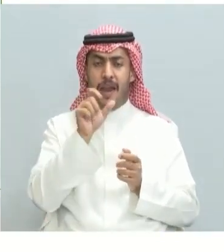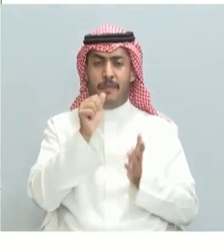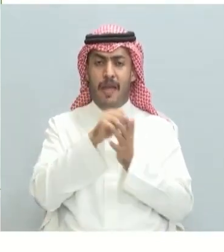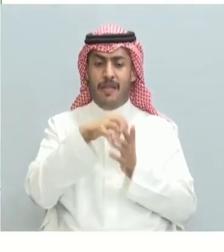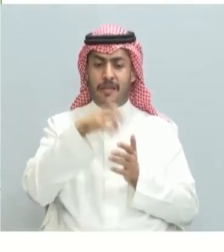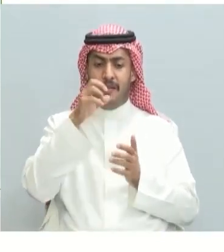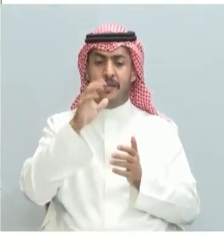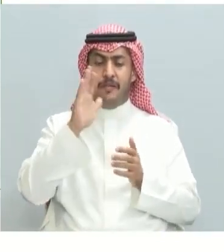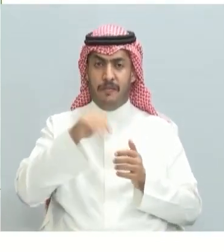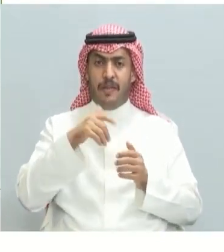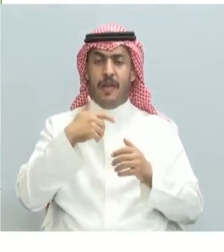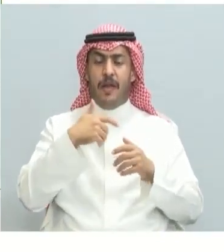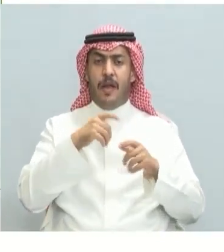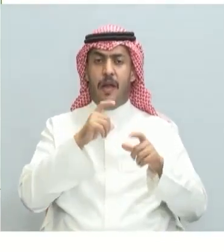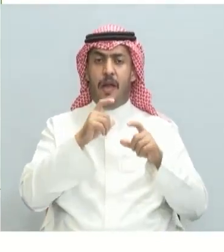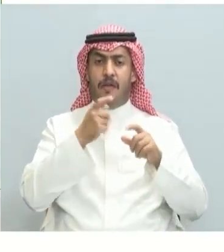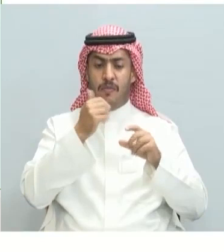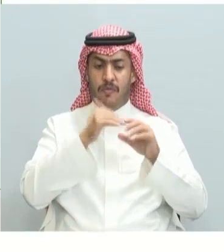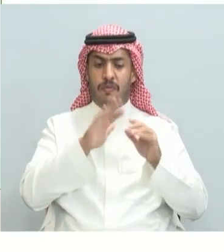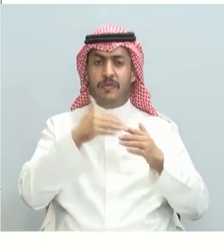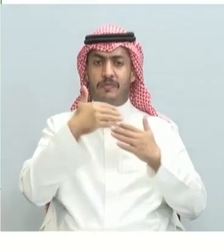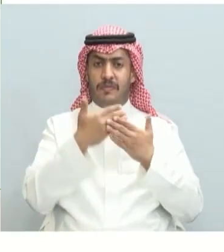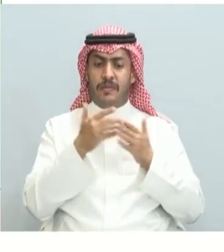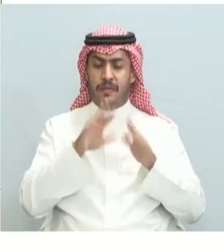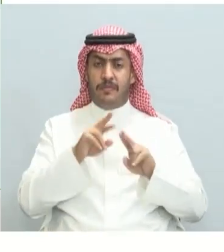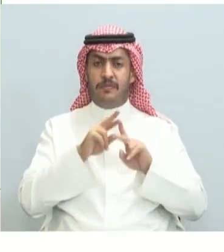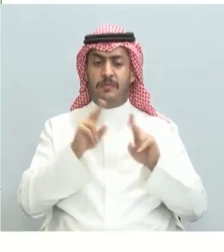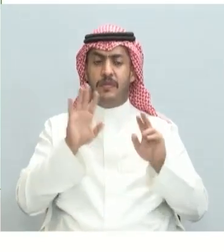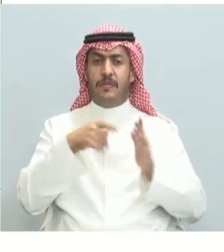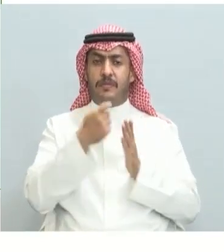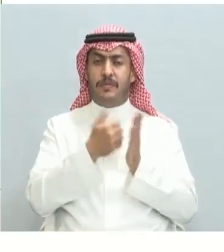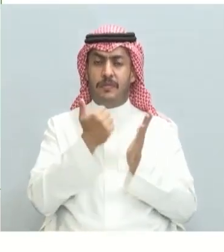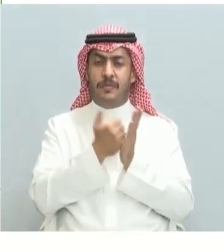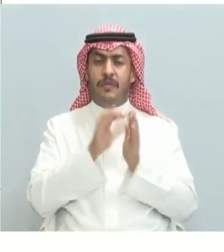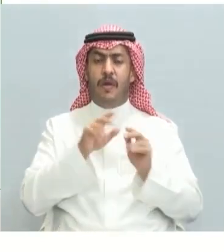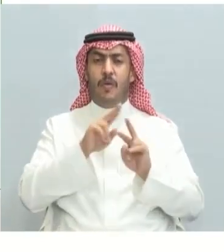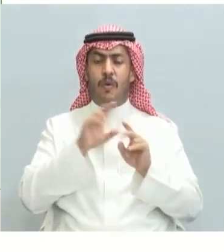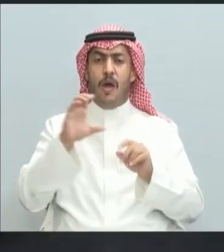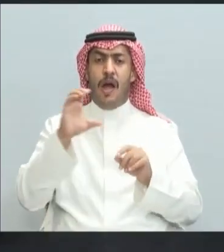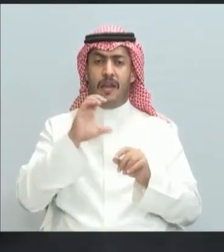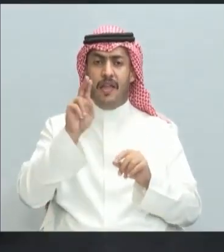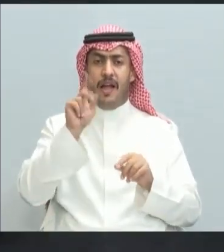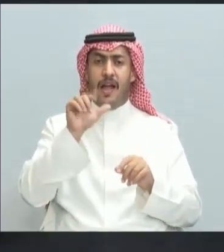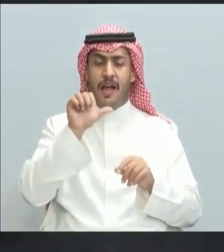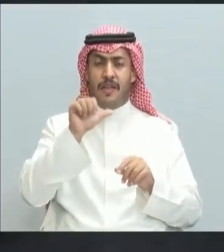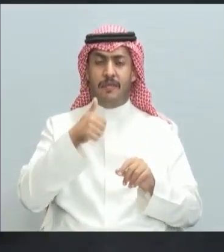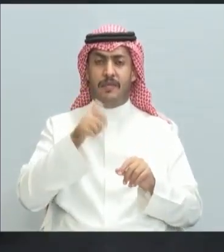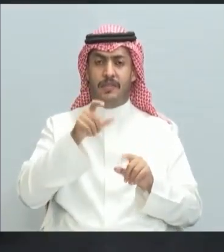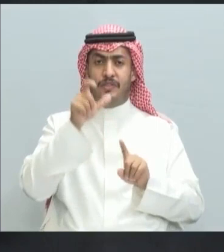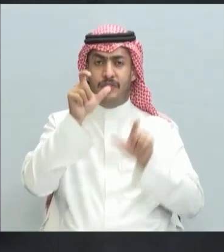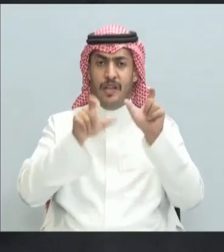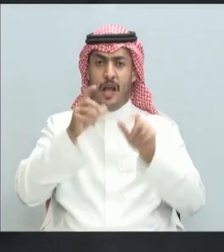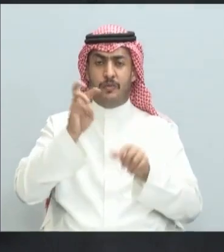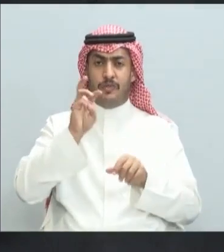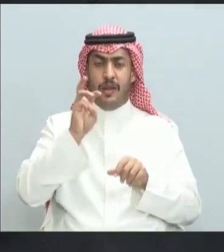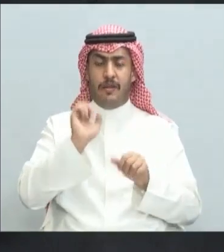لدي ائتمان تجاري لدي سندات ولدي ايضا انواع كثيره من انواع القروض التي يحصل عليها الافراد او